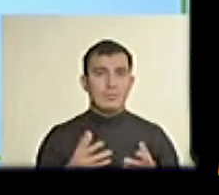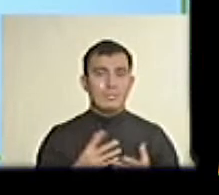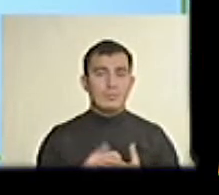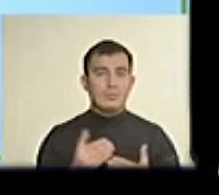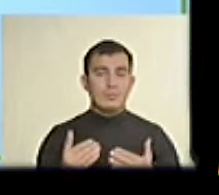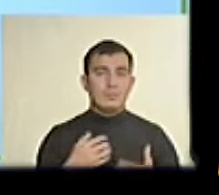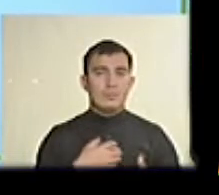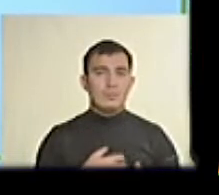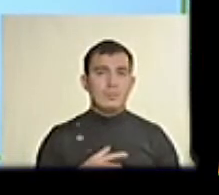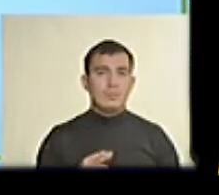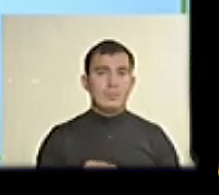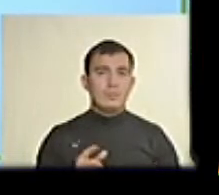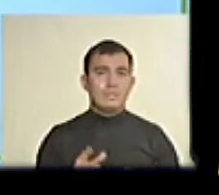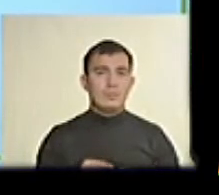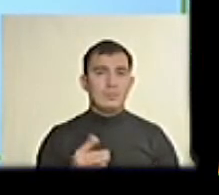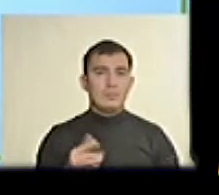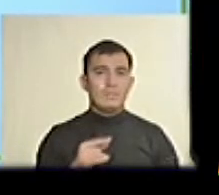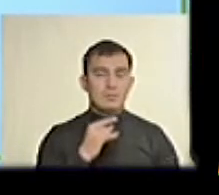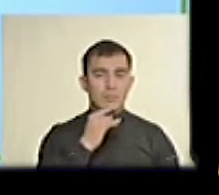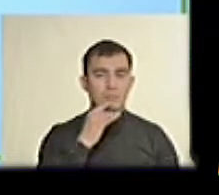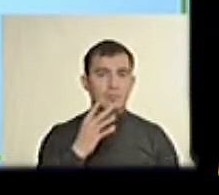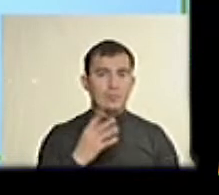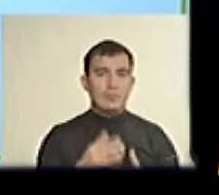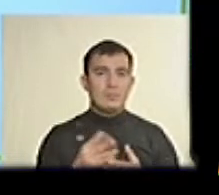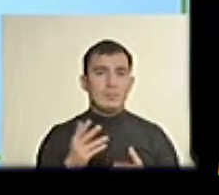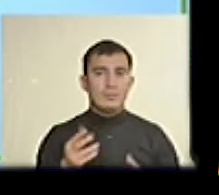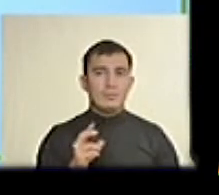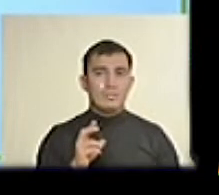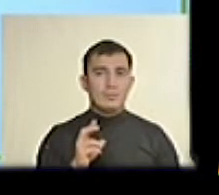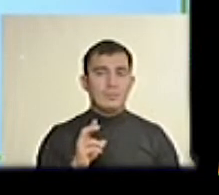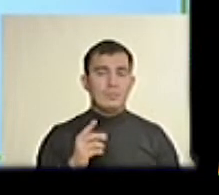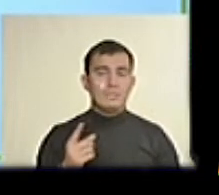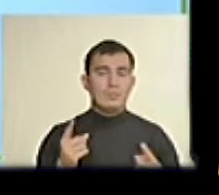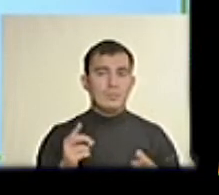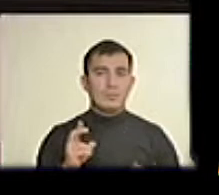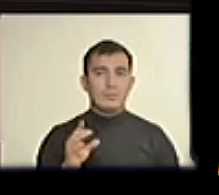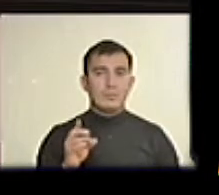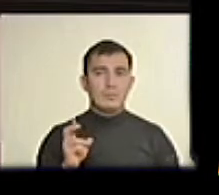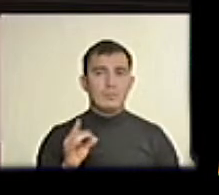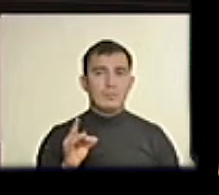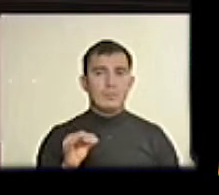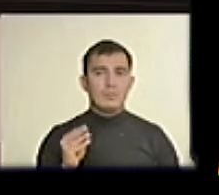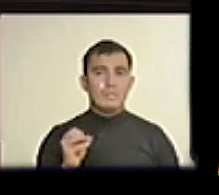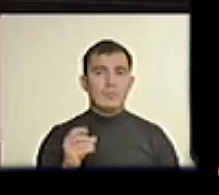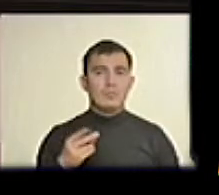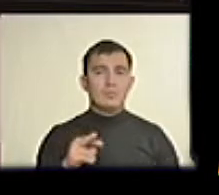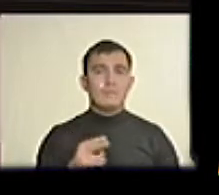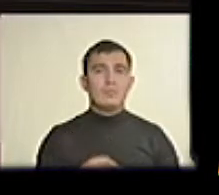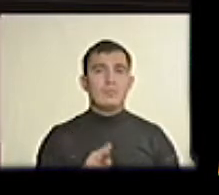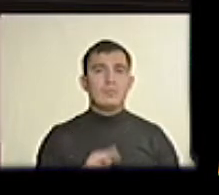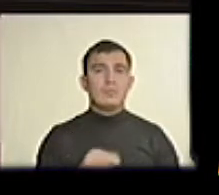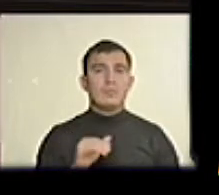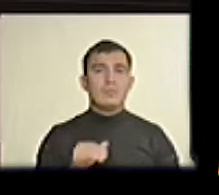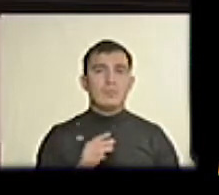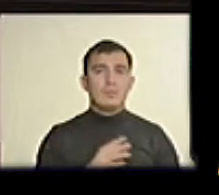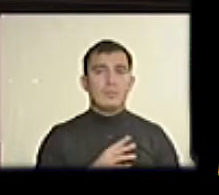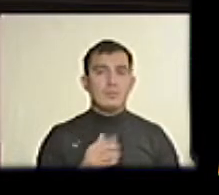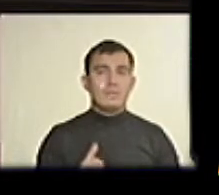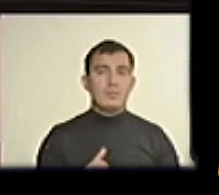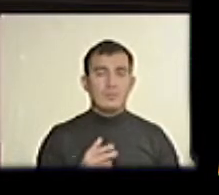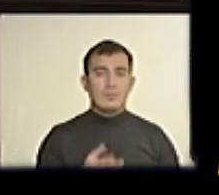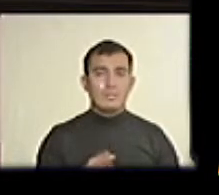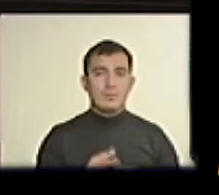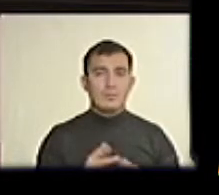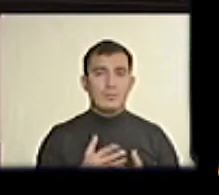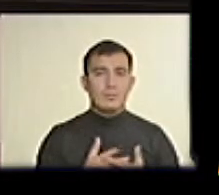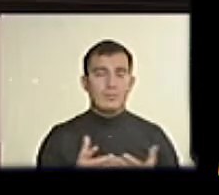asosida Rossiya, Buyuk Britaniya bilan munosabatlar o'rnatgan ekan va Buxoro amirligidagi madaniy hayot, buni